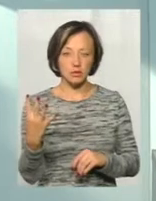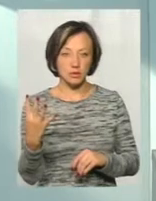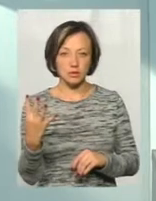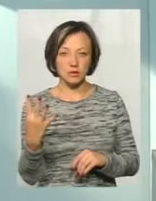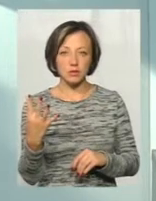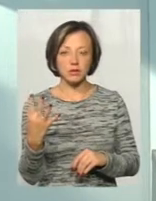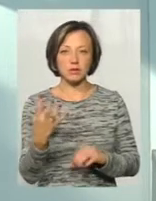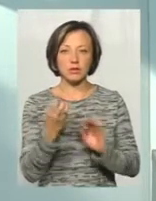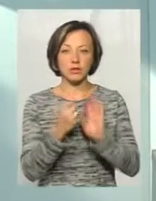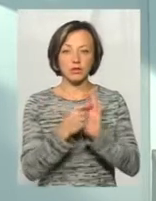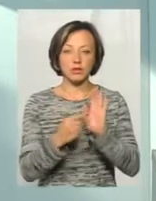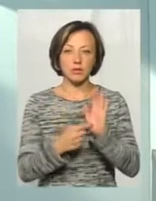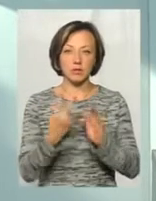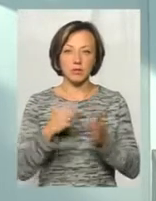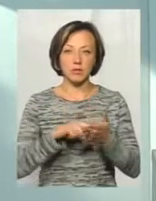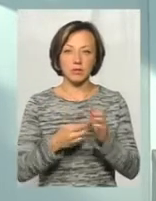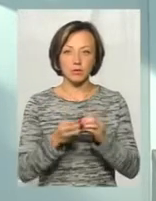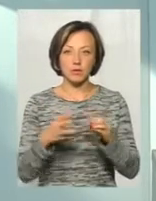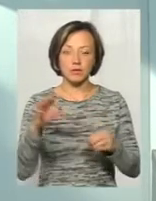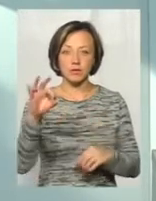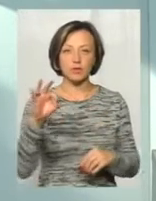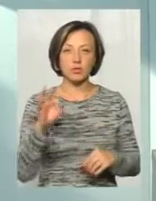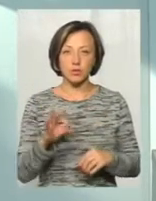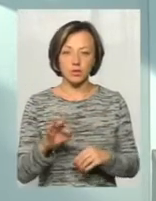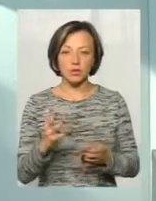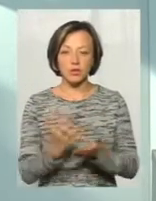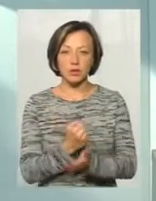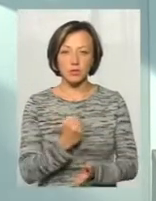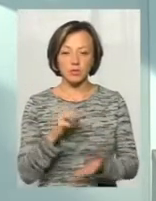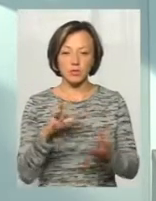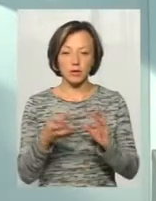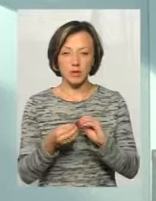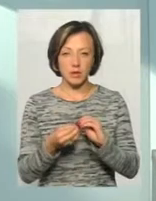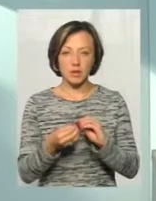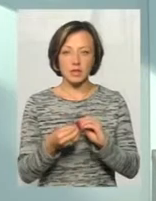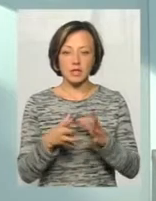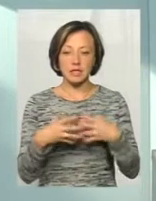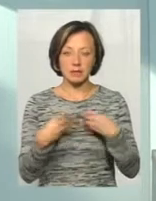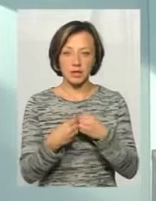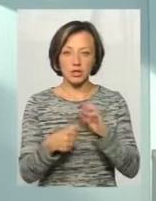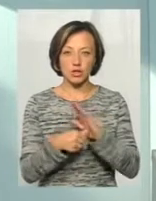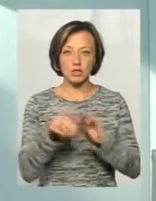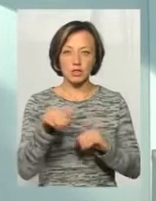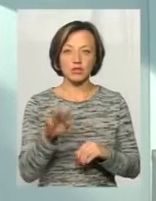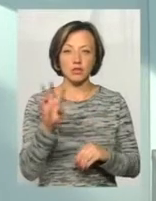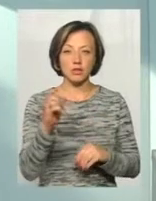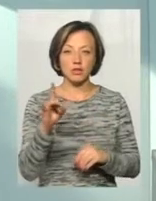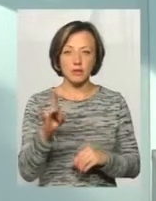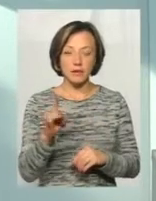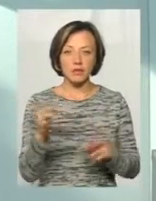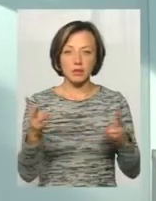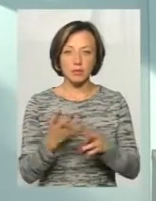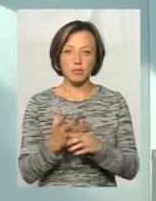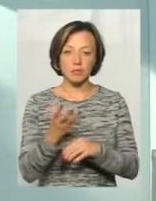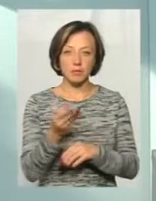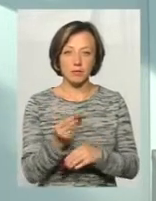1624, ділимо ще на 2 і множимо на 15%. І ми отримаємо, що із доходу сім'ї 6400 гривень в місяць